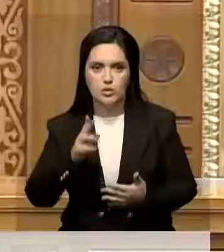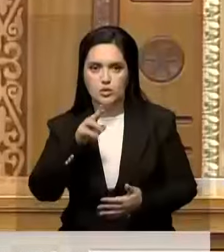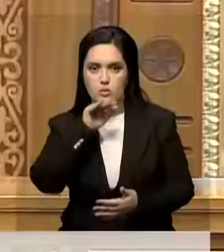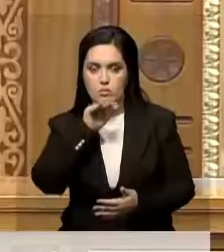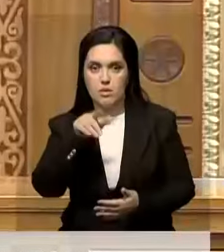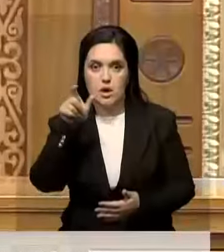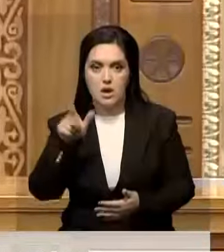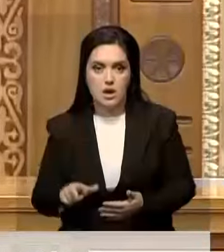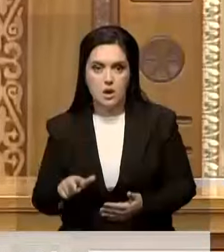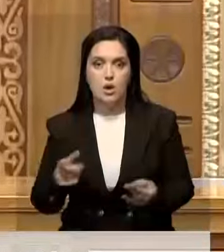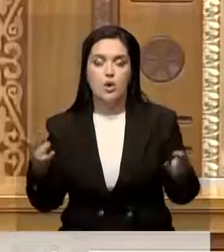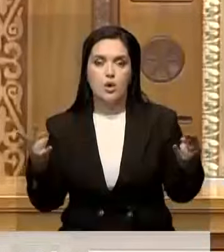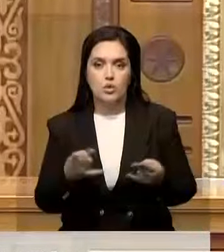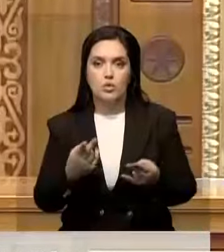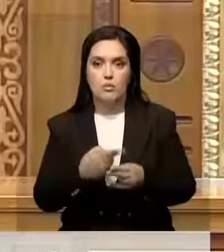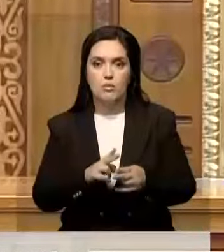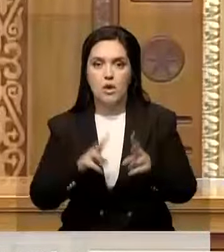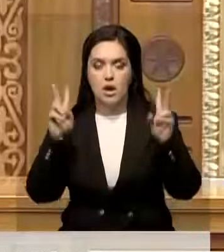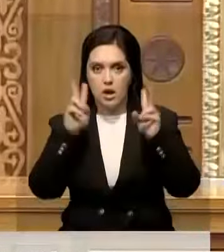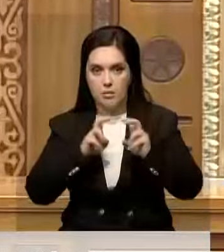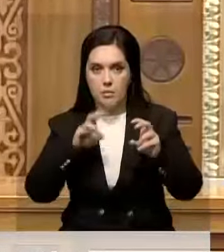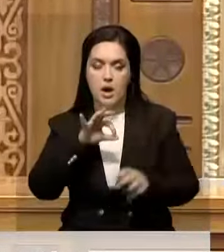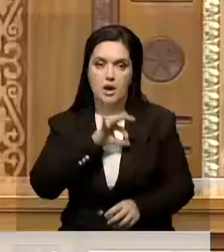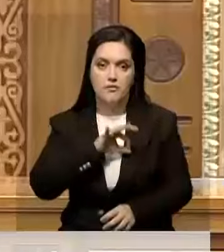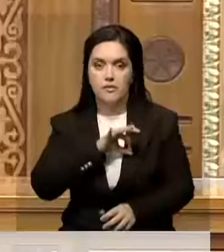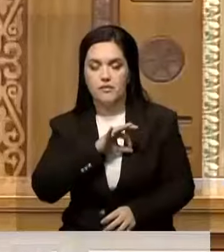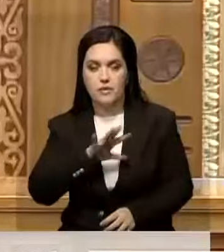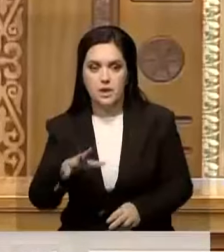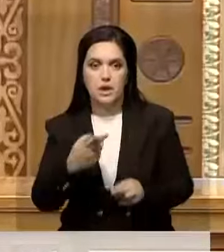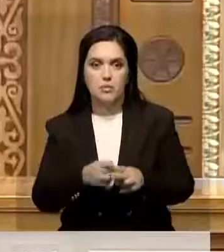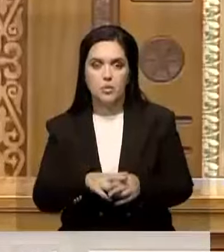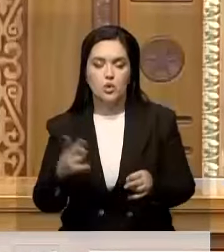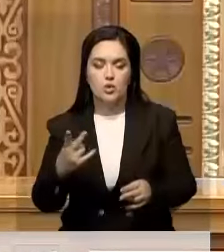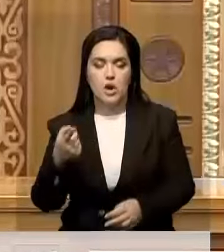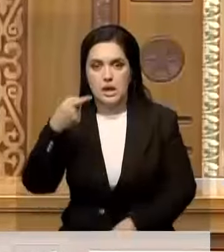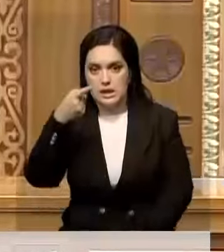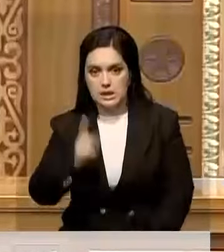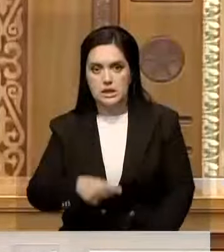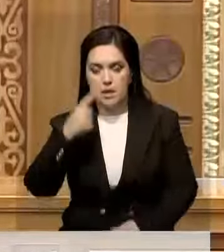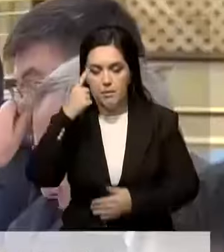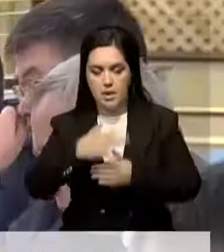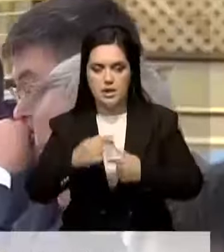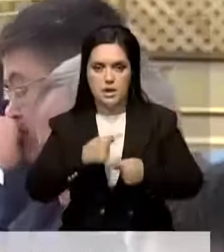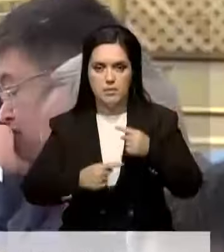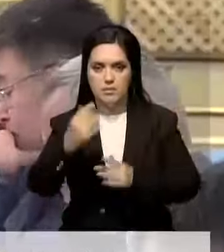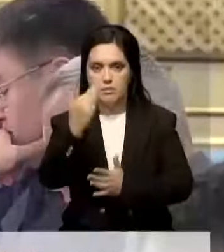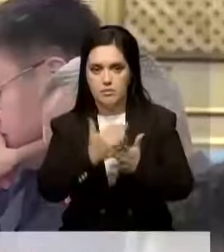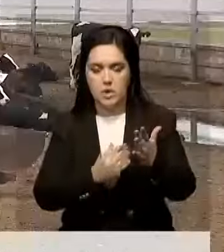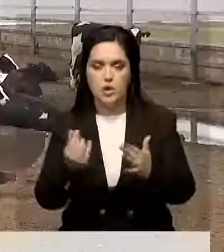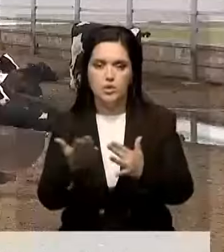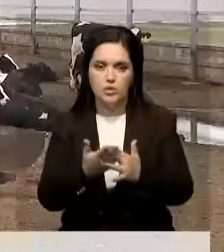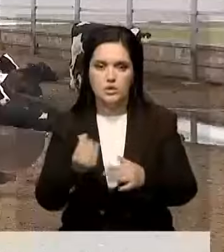специалист. Поэтому следует провести их ревизию на предмет эффективности и сформировать единый, понятный бизнесу список преференций и